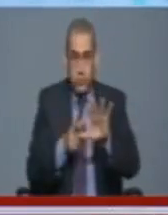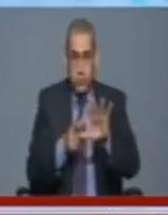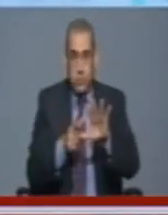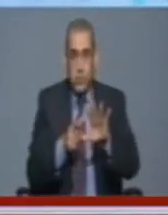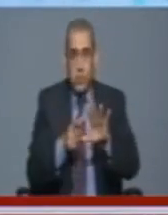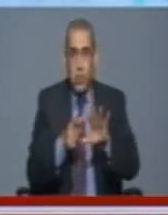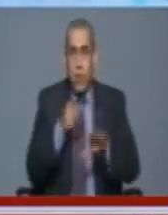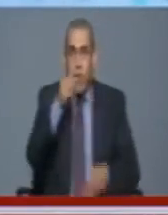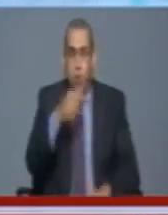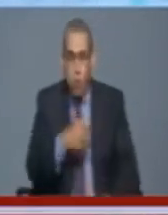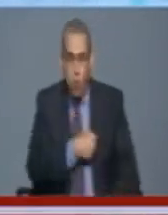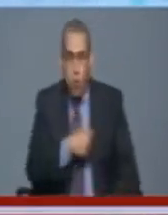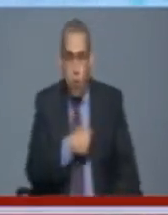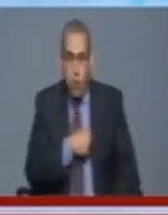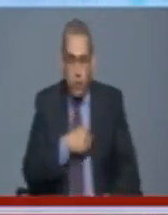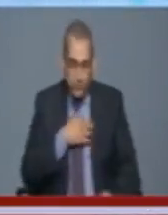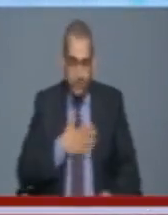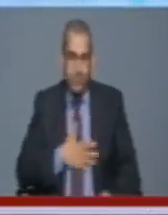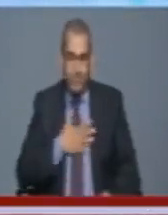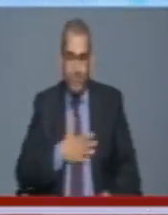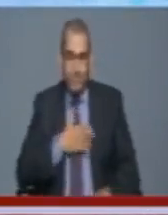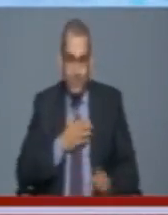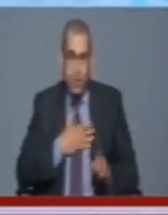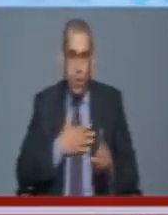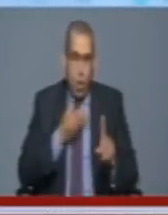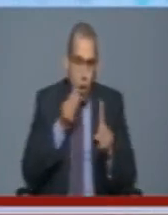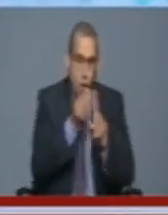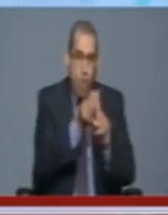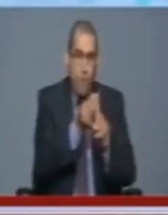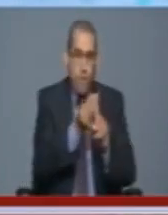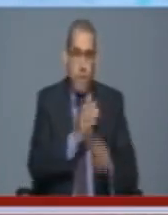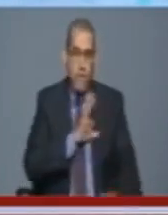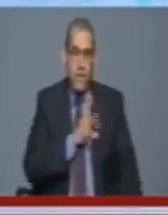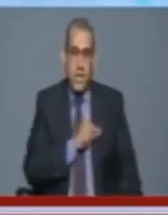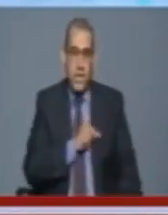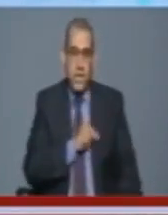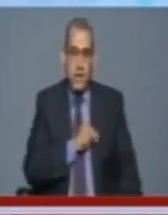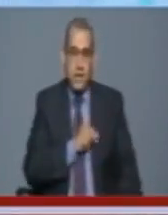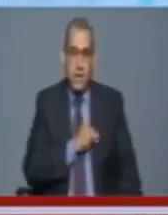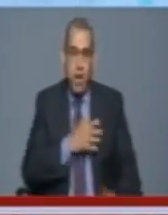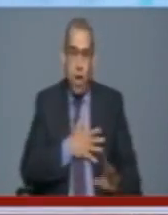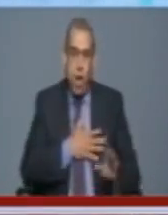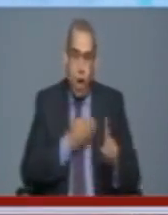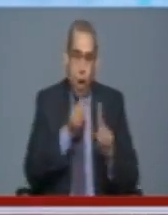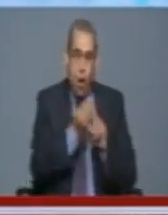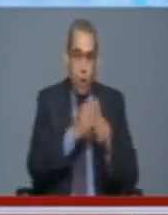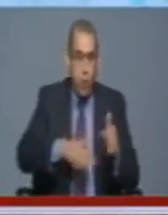جواه الغريزة دي، حب فلسطين، وطن واحد،